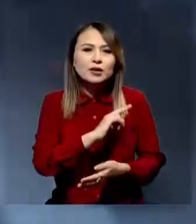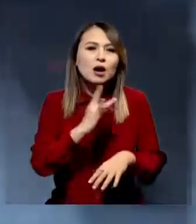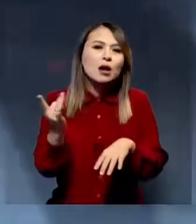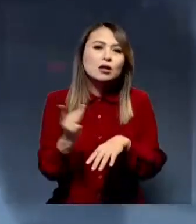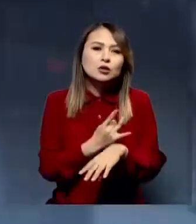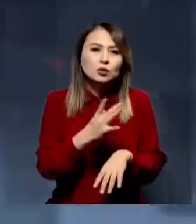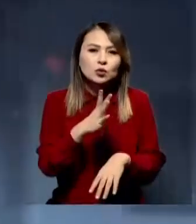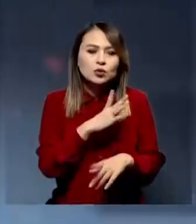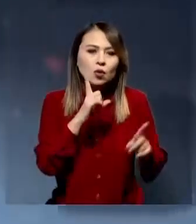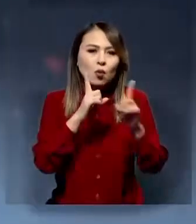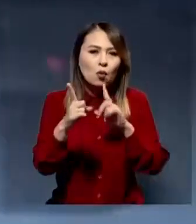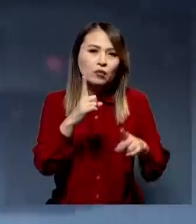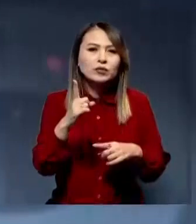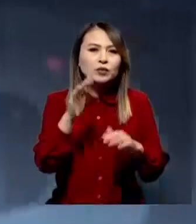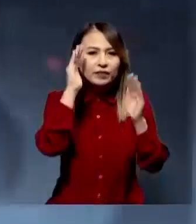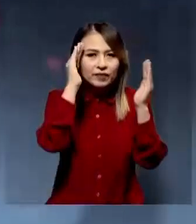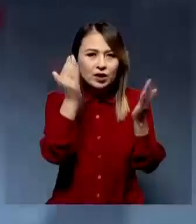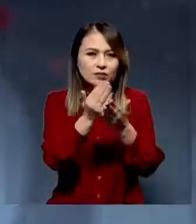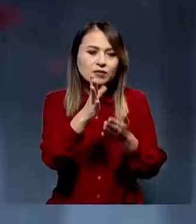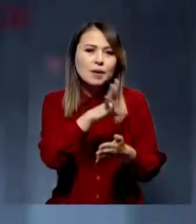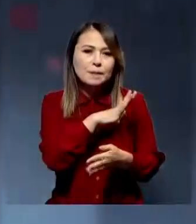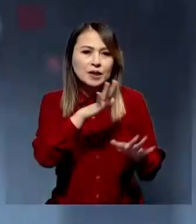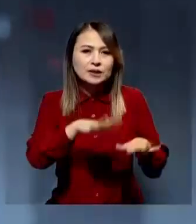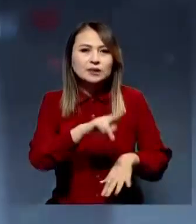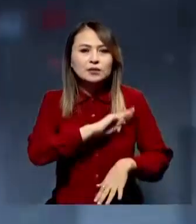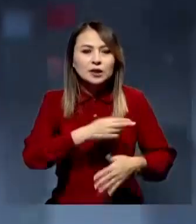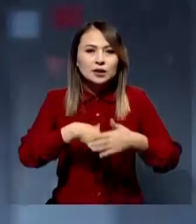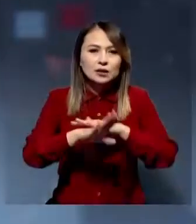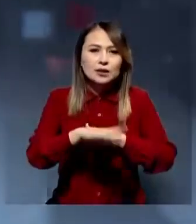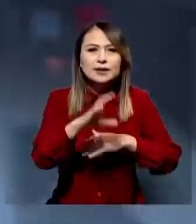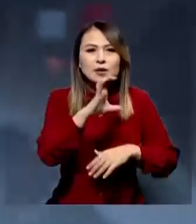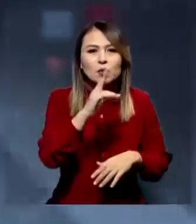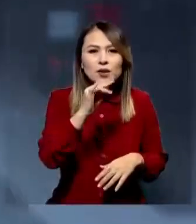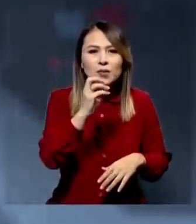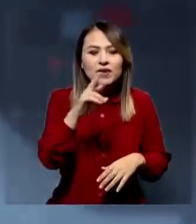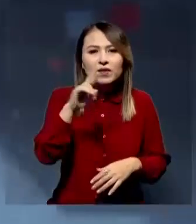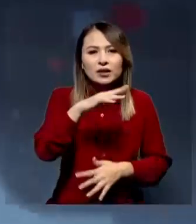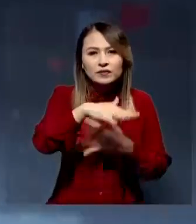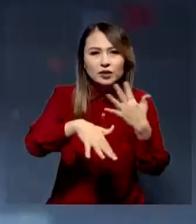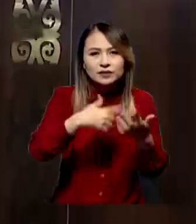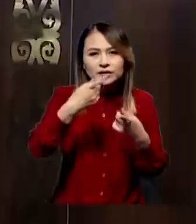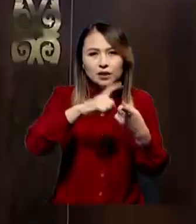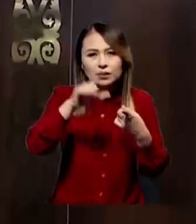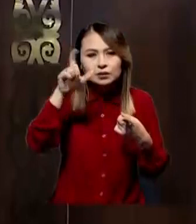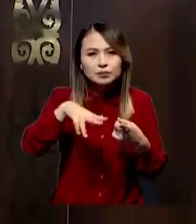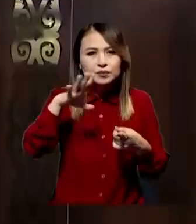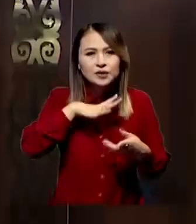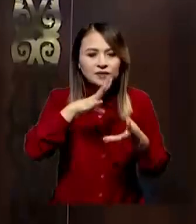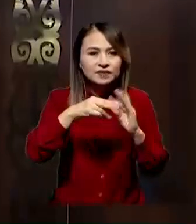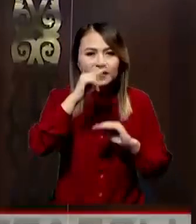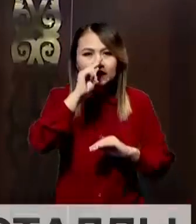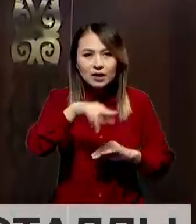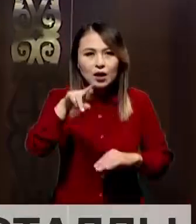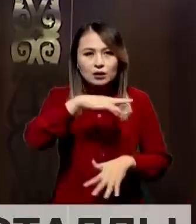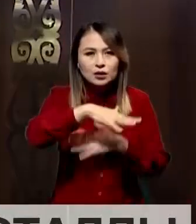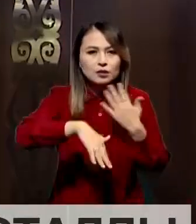хабарлады. Алғашқы сот отырысы офлайн форматта өтті. Былтыр қызметінен кеткен Серік Күдебаев қаңтар оқиғасы бойынша күдікті деп танылған болатын.